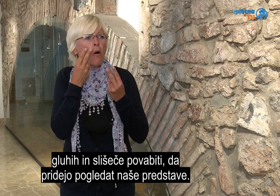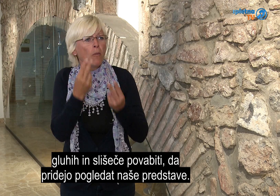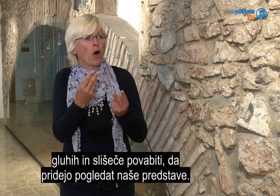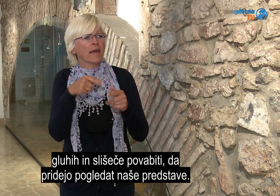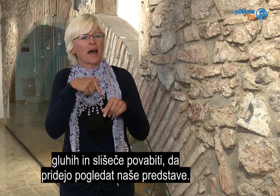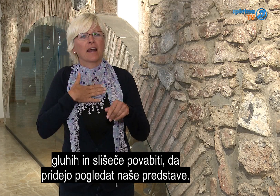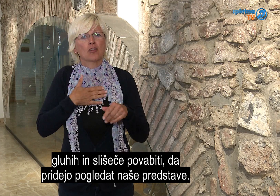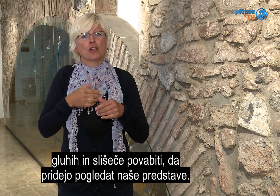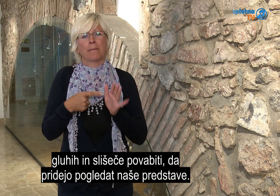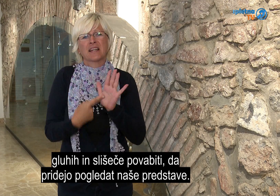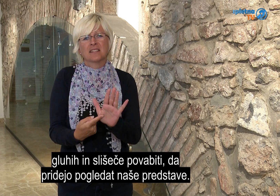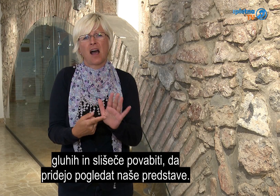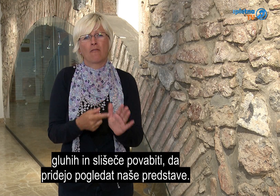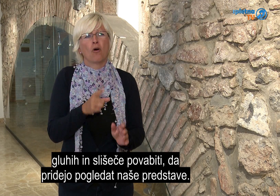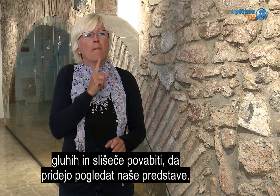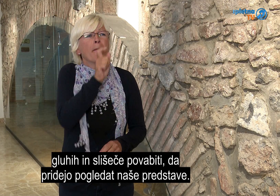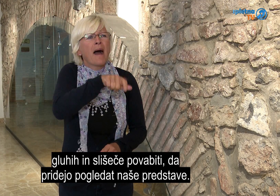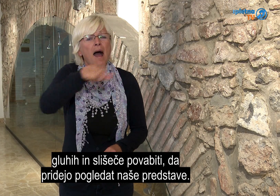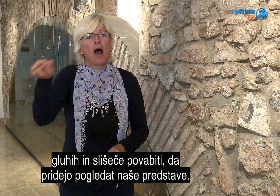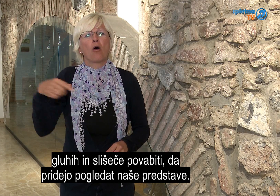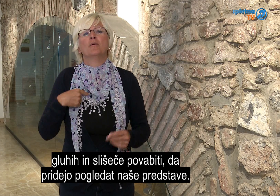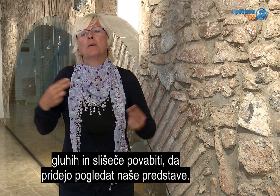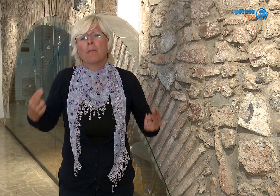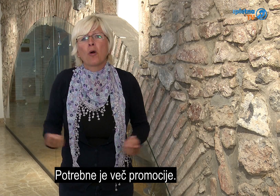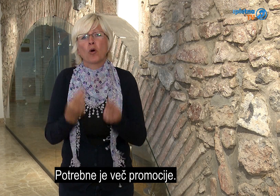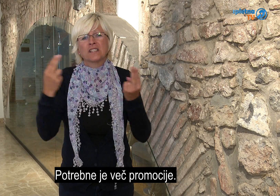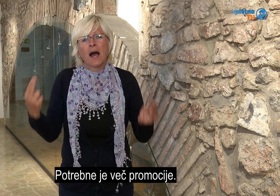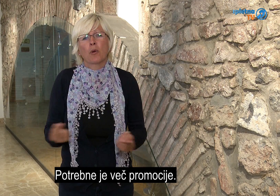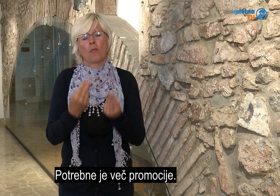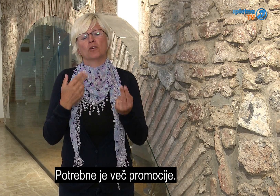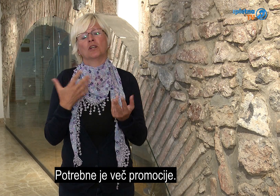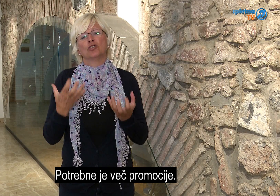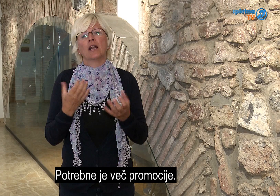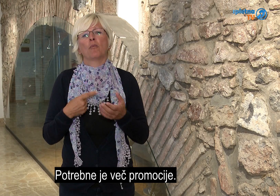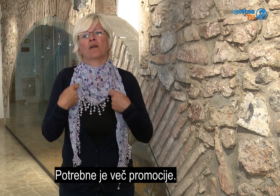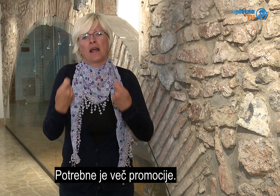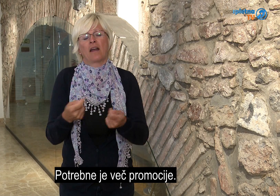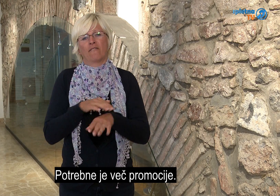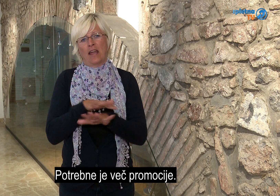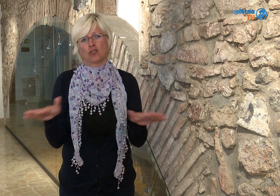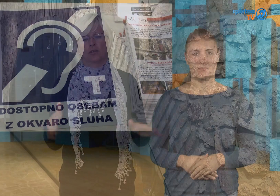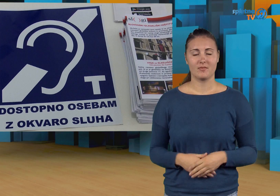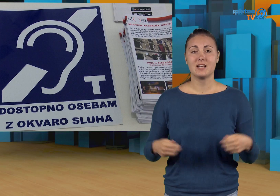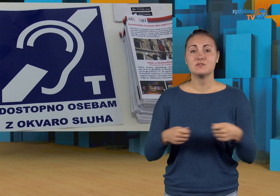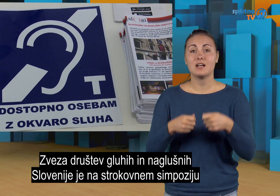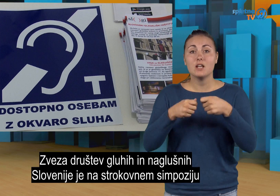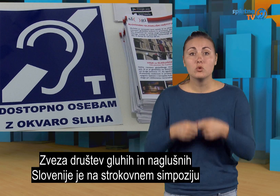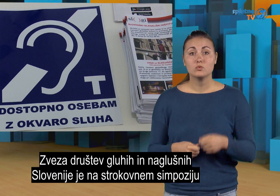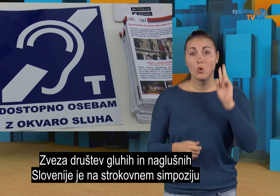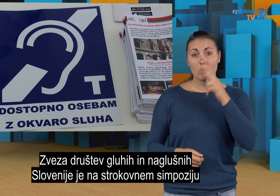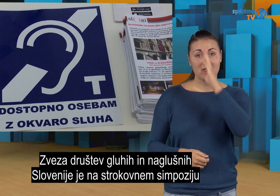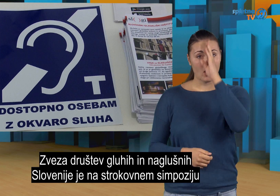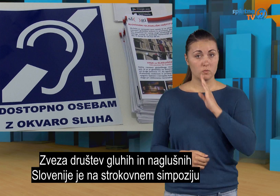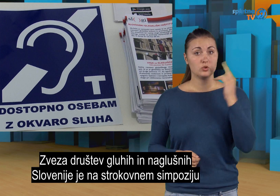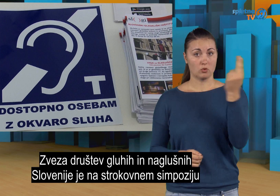ne. Dejansko pa je res, da je v nek proces vpleteno ogromno ljudi, velik vložek.